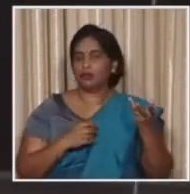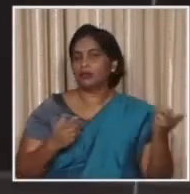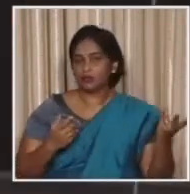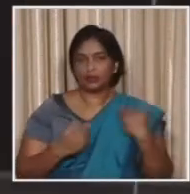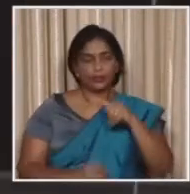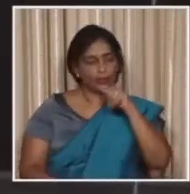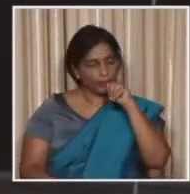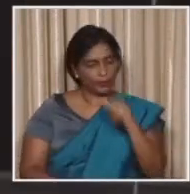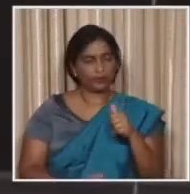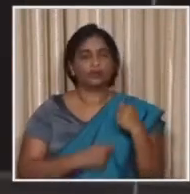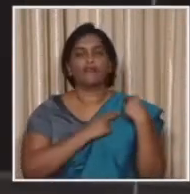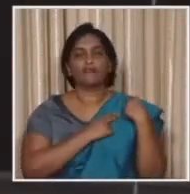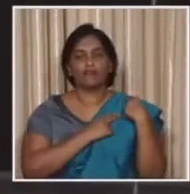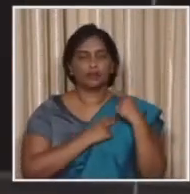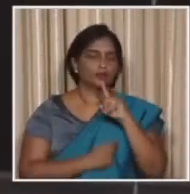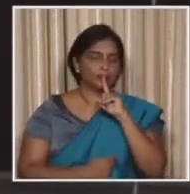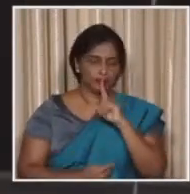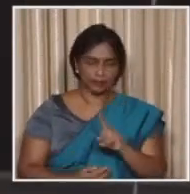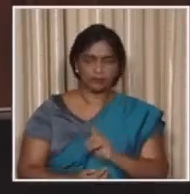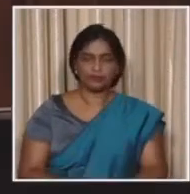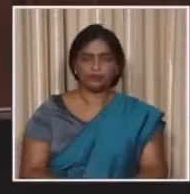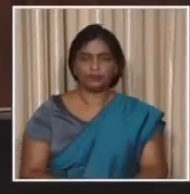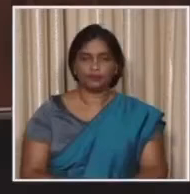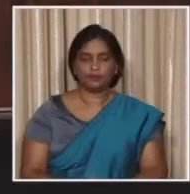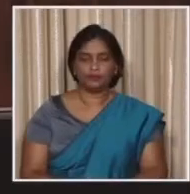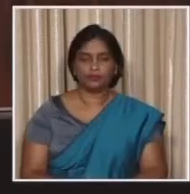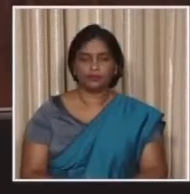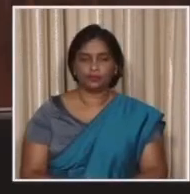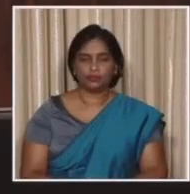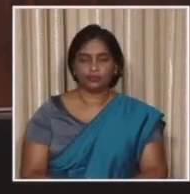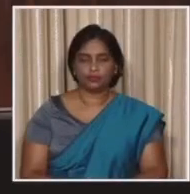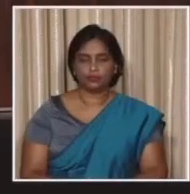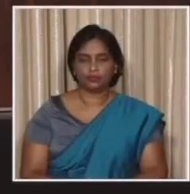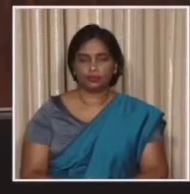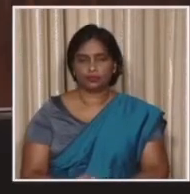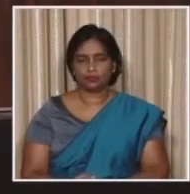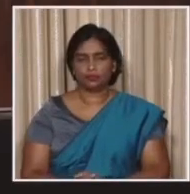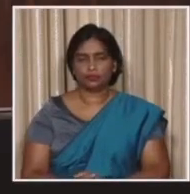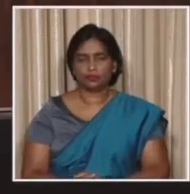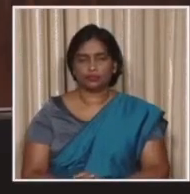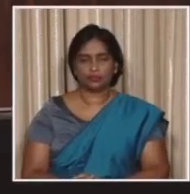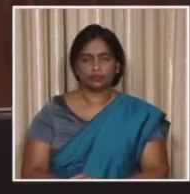මම ඉතාම වගකීමෙන් මේ සභාවට කියන්න කැමතියි. හරි. බොහොම ස්තුතියි. රාජසන්ද මහත්මයා, යන්